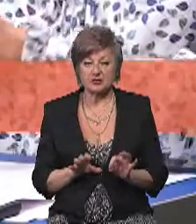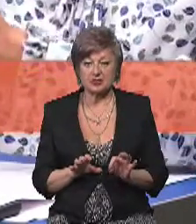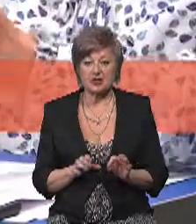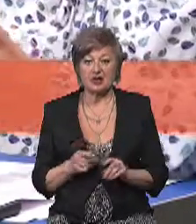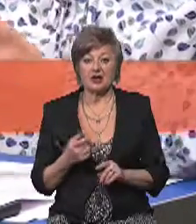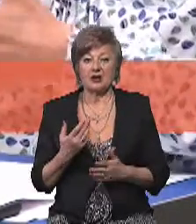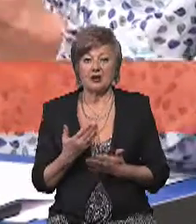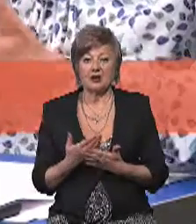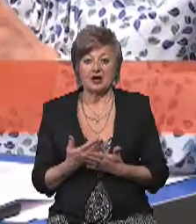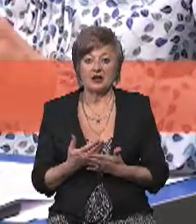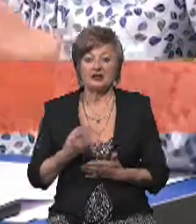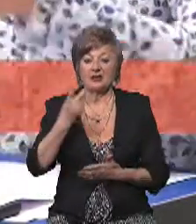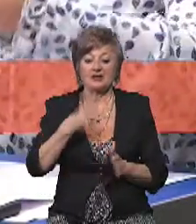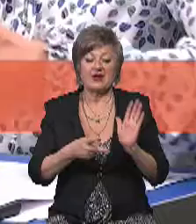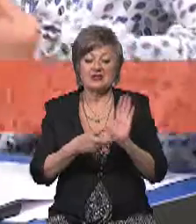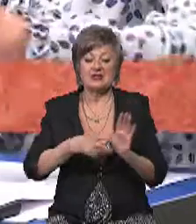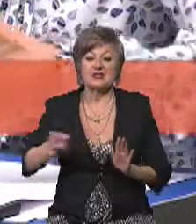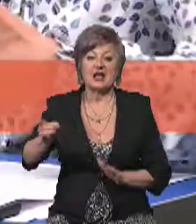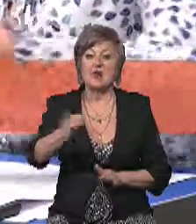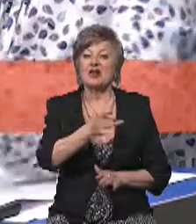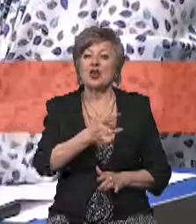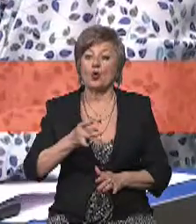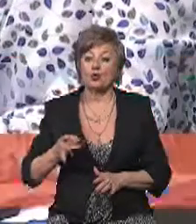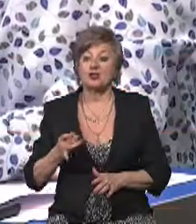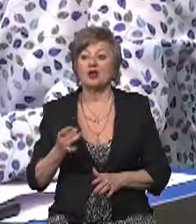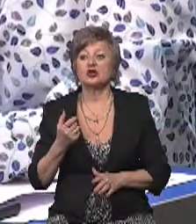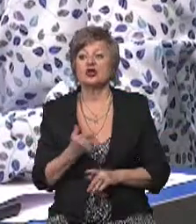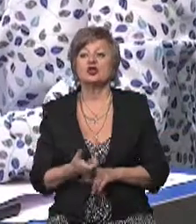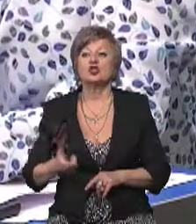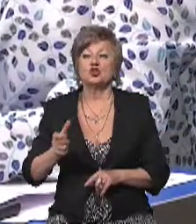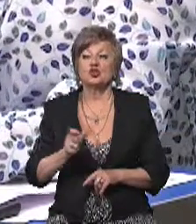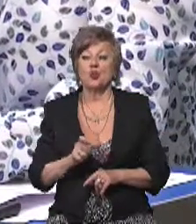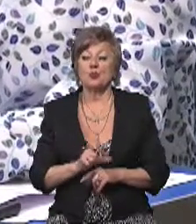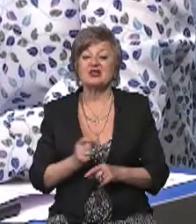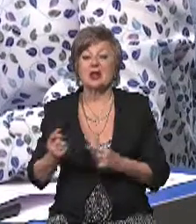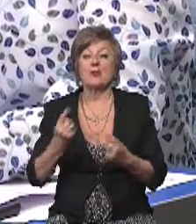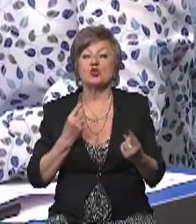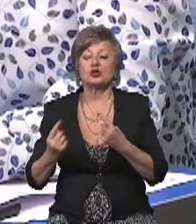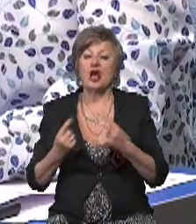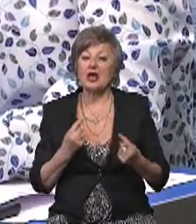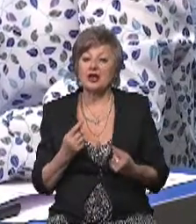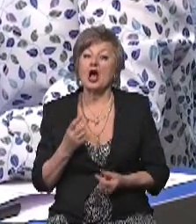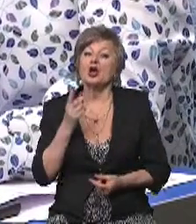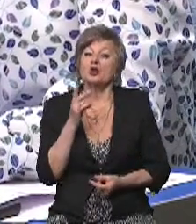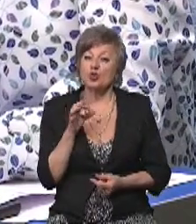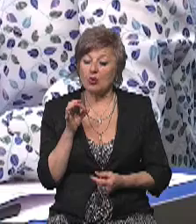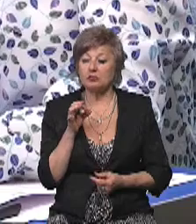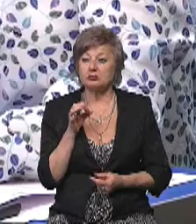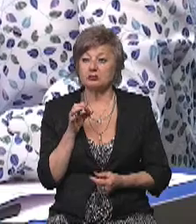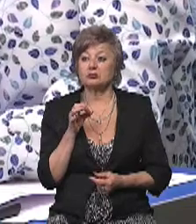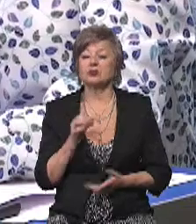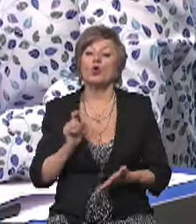це буде 27 регіональних. Тобто навпаки, це буде ще більший доступ. Ще більша мажоритарка, але